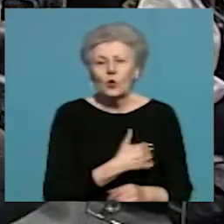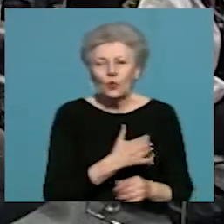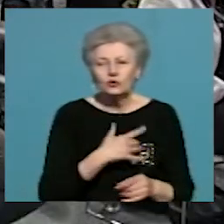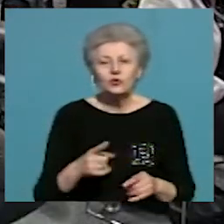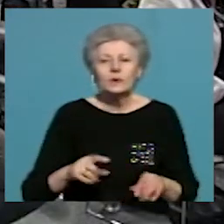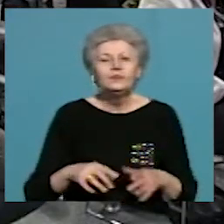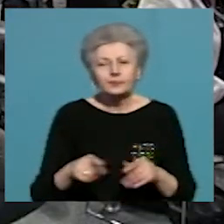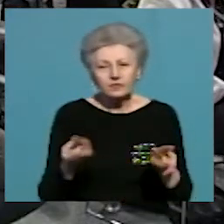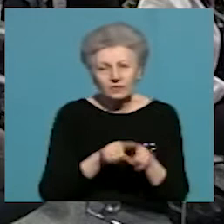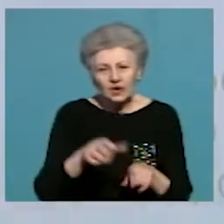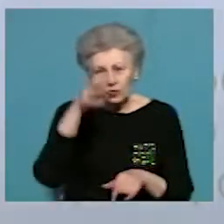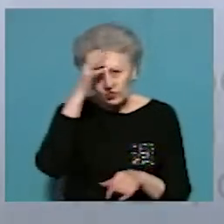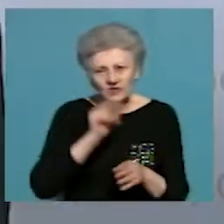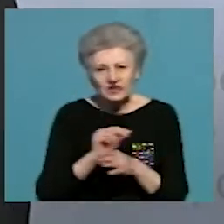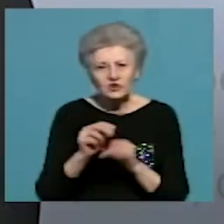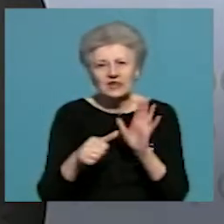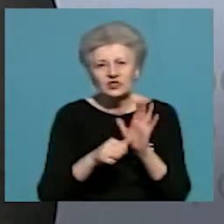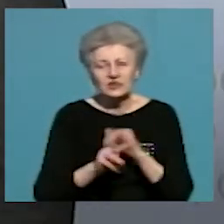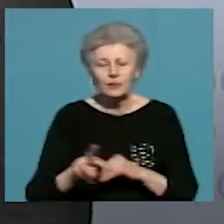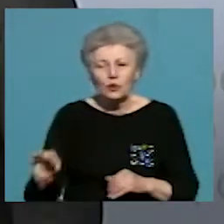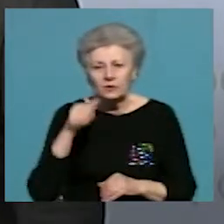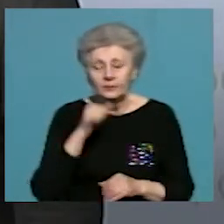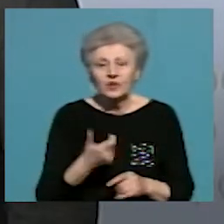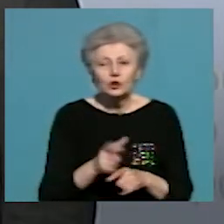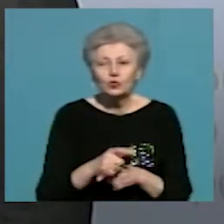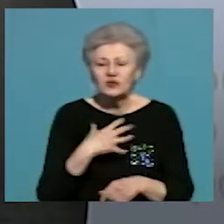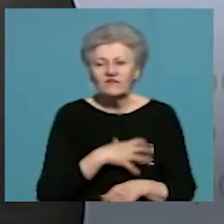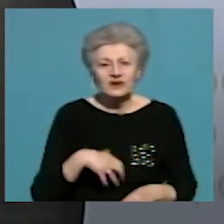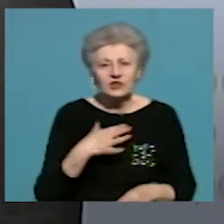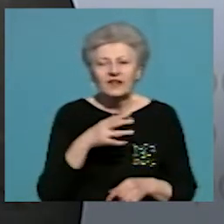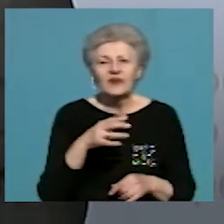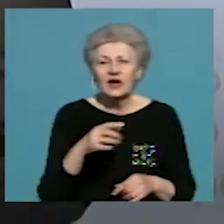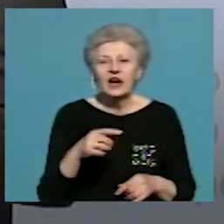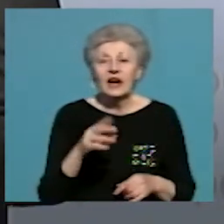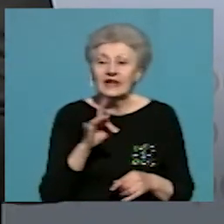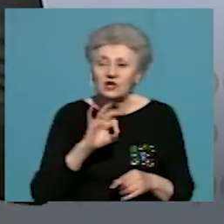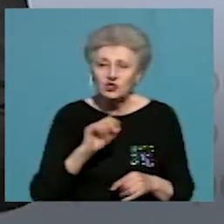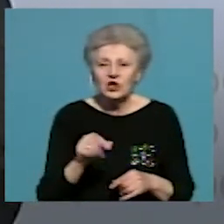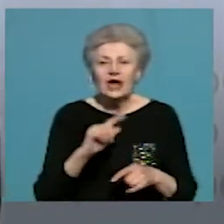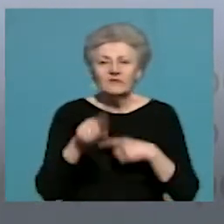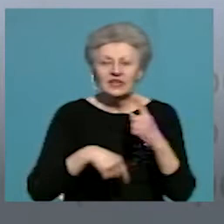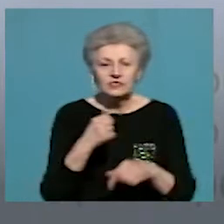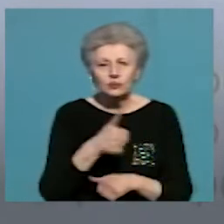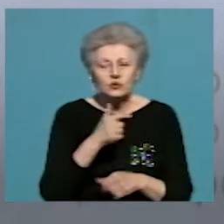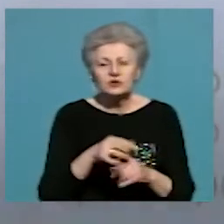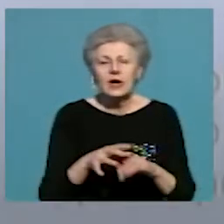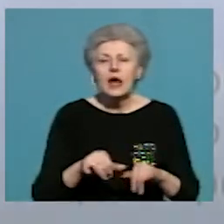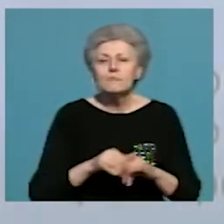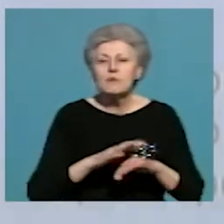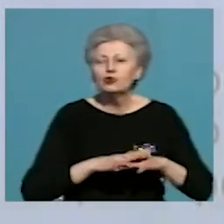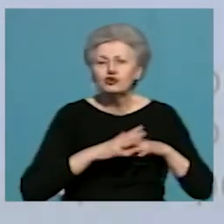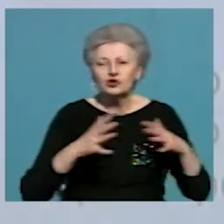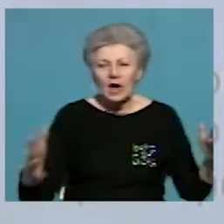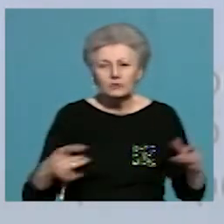освітою 6 мільйонів українців. Дуже важлива річ, що в наступному році ми будемо масштабно, масово по всій країні відкривати